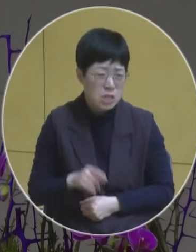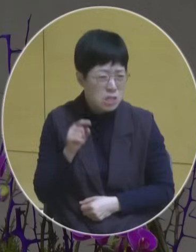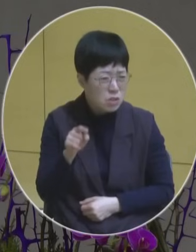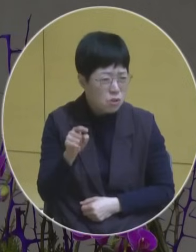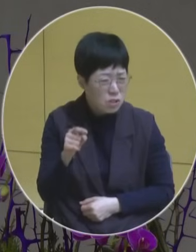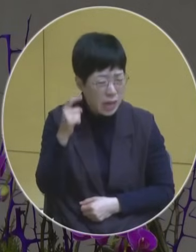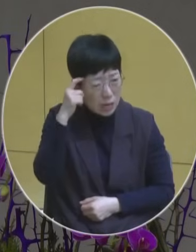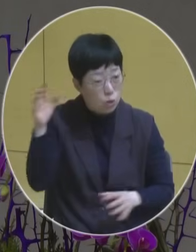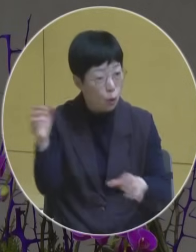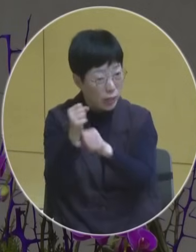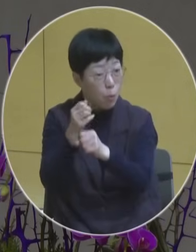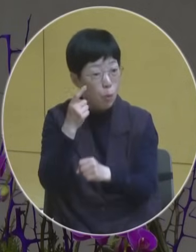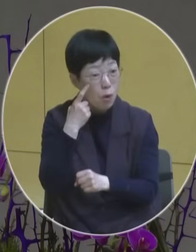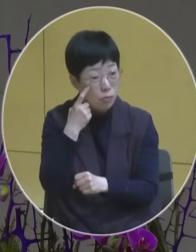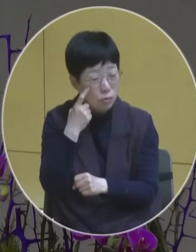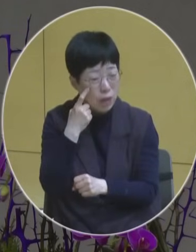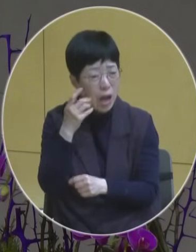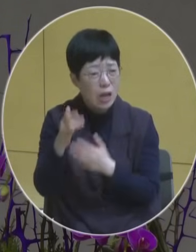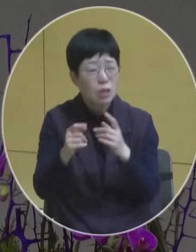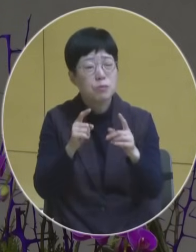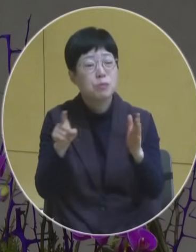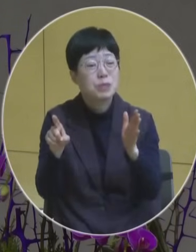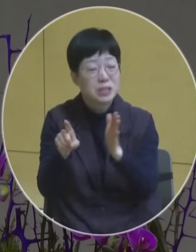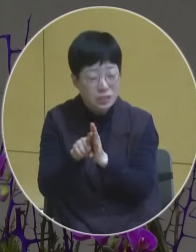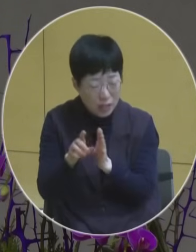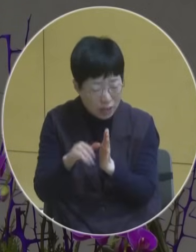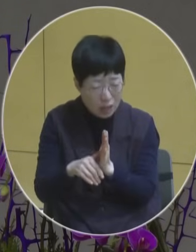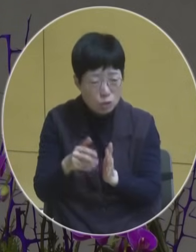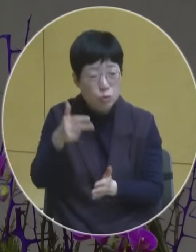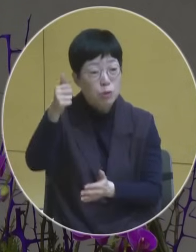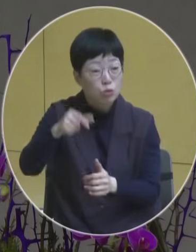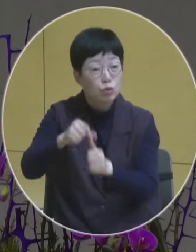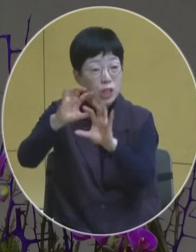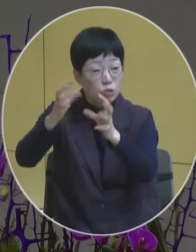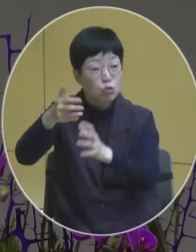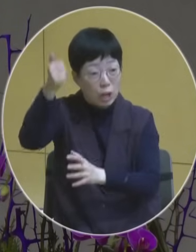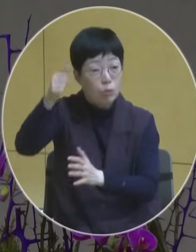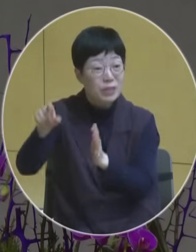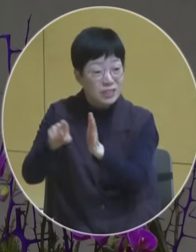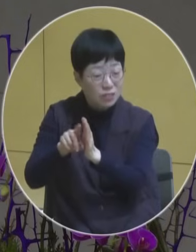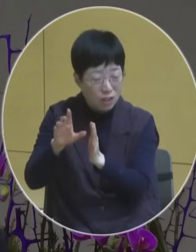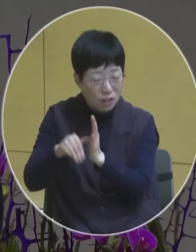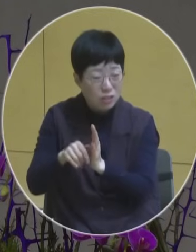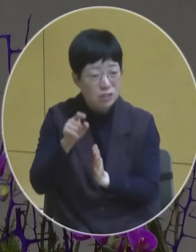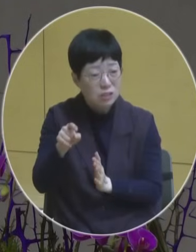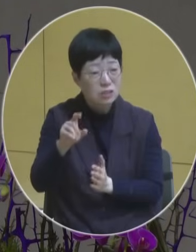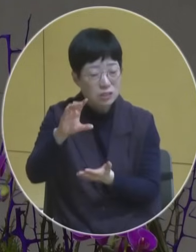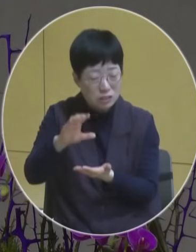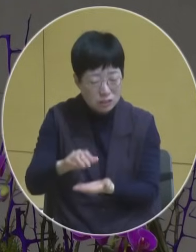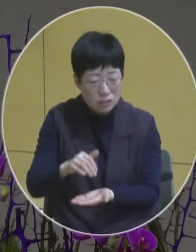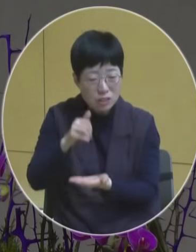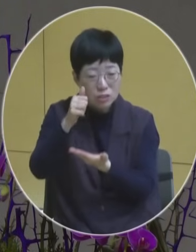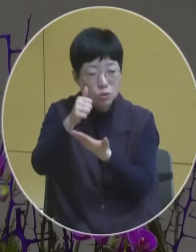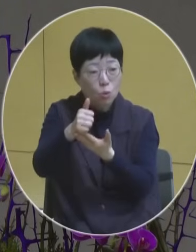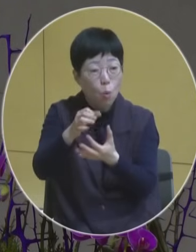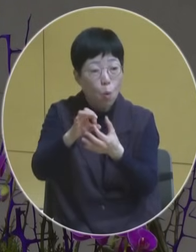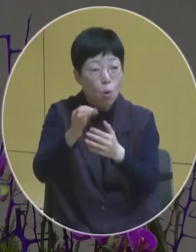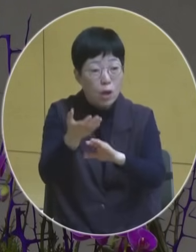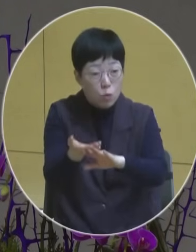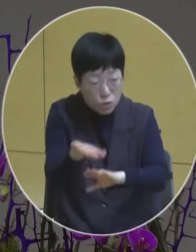이것을 정리하면 우리는 하나님을 믿을 때, 하나님을 나의 구세주와 주님으로 믿을 때 그 그리스도 위에